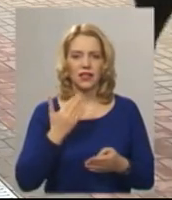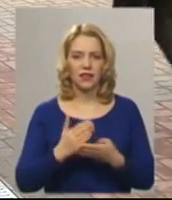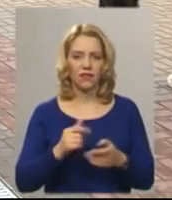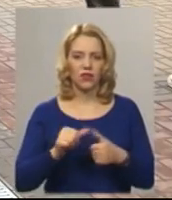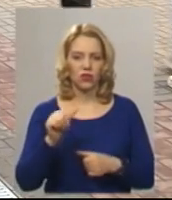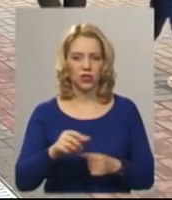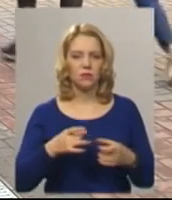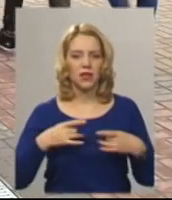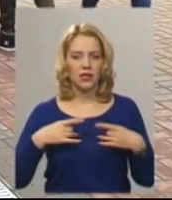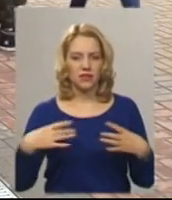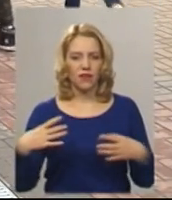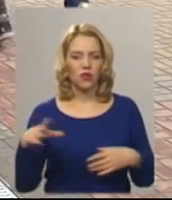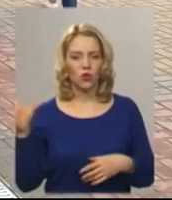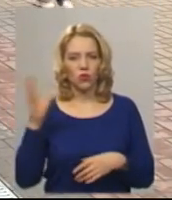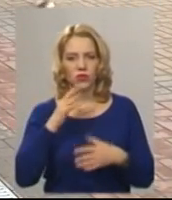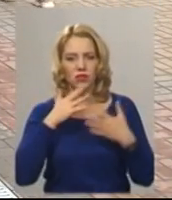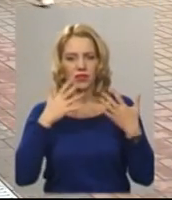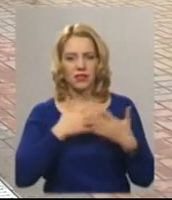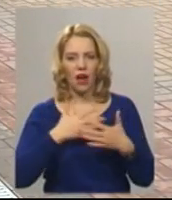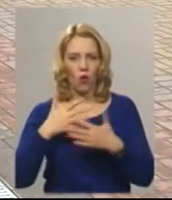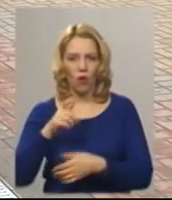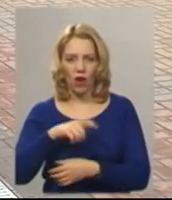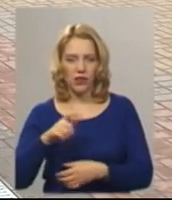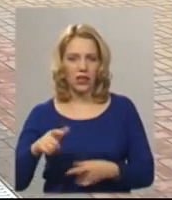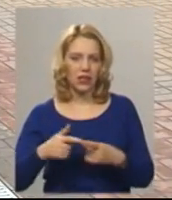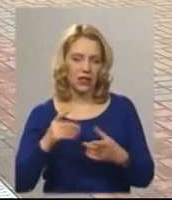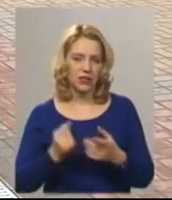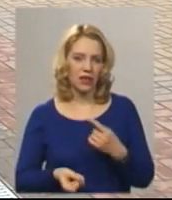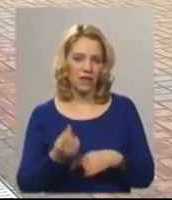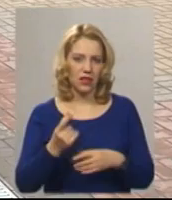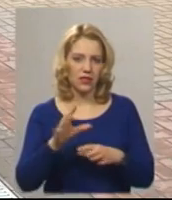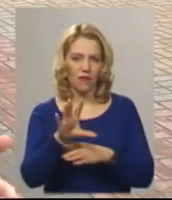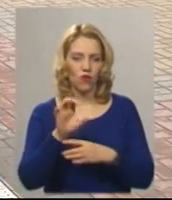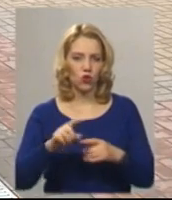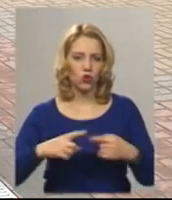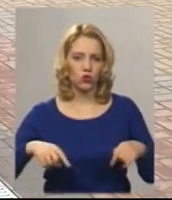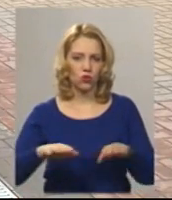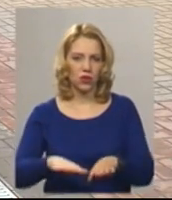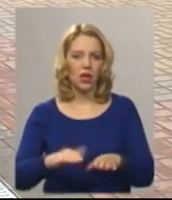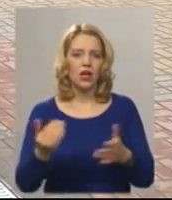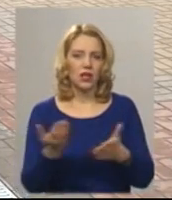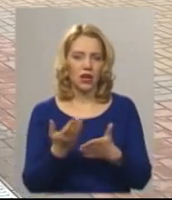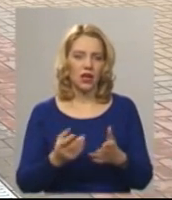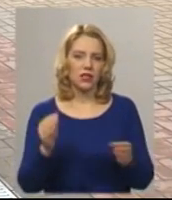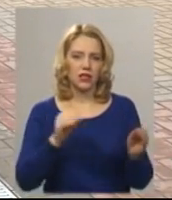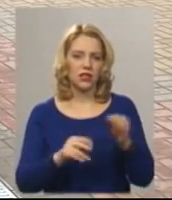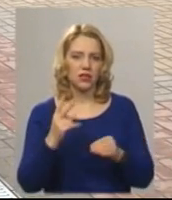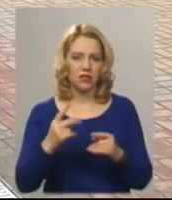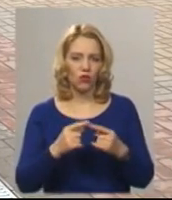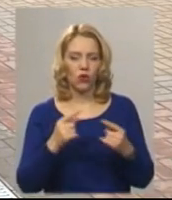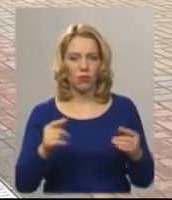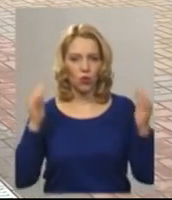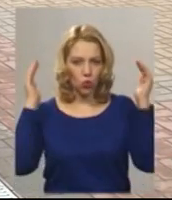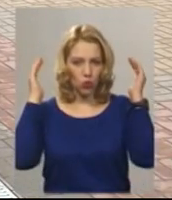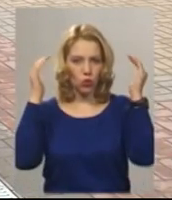свята усіх закоханих, День Валентина. З'явилася відповідно фотозона, яка складається з двох елементів. Це тунель,